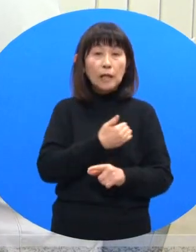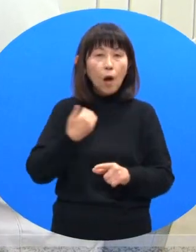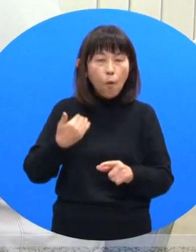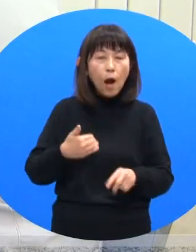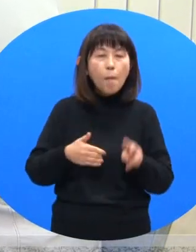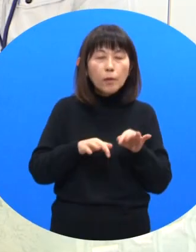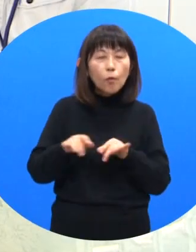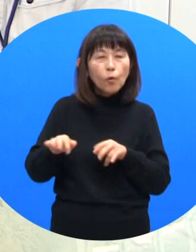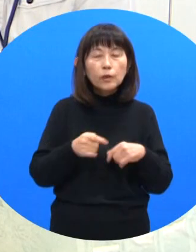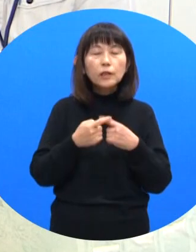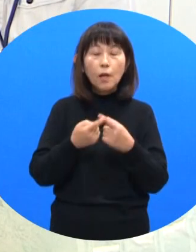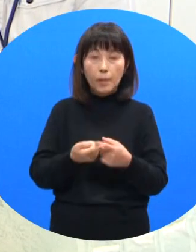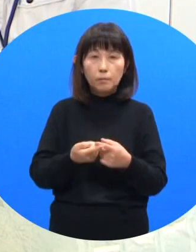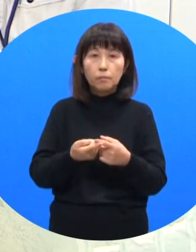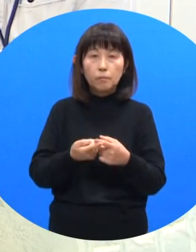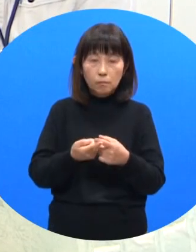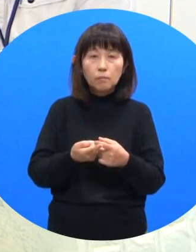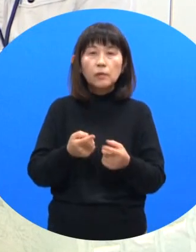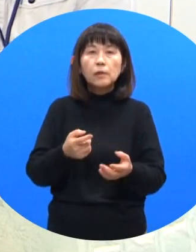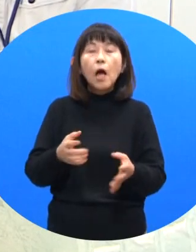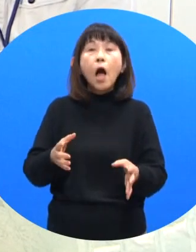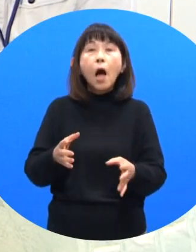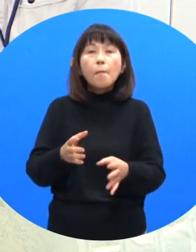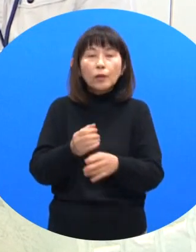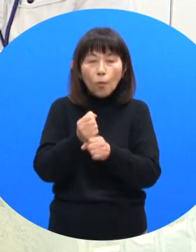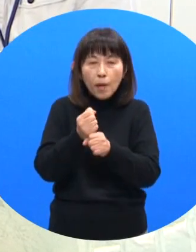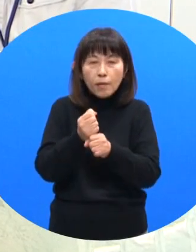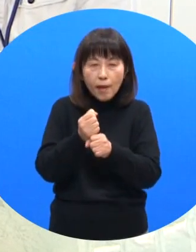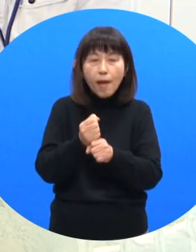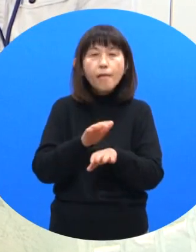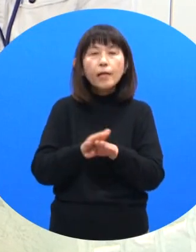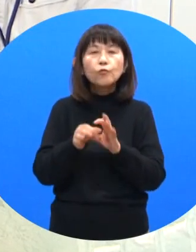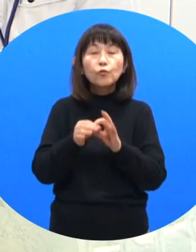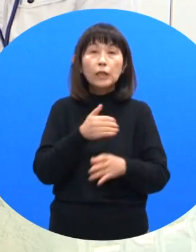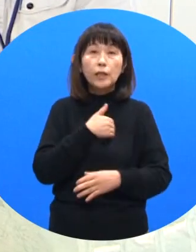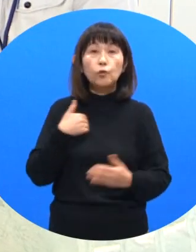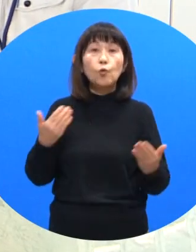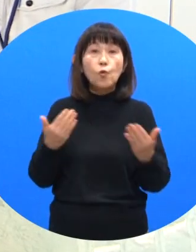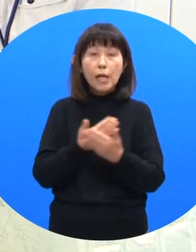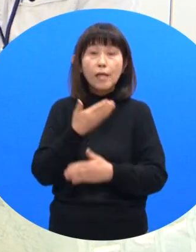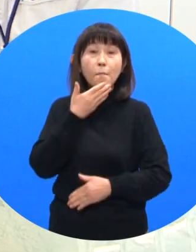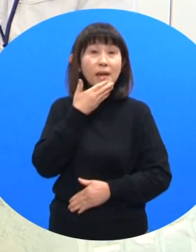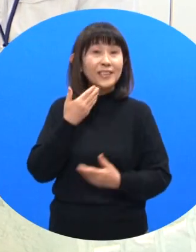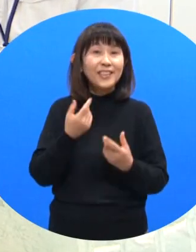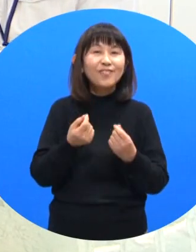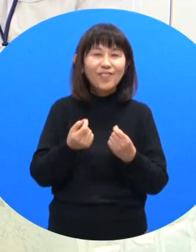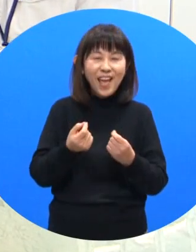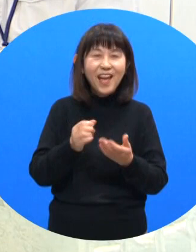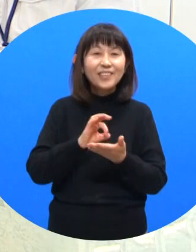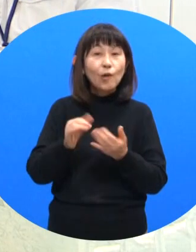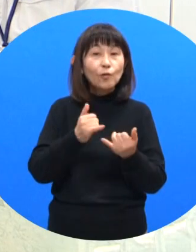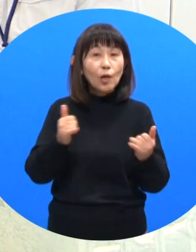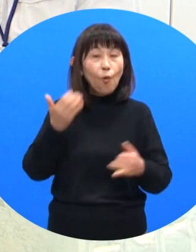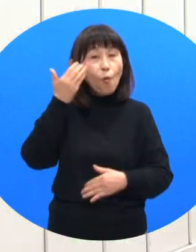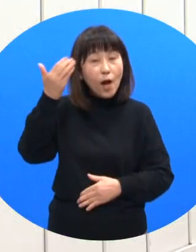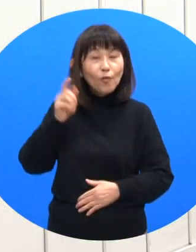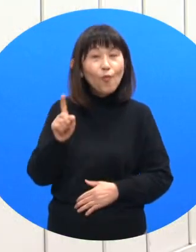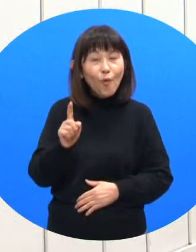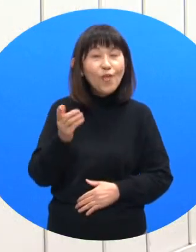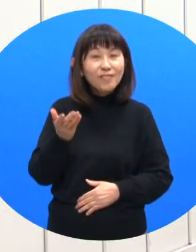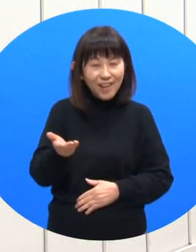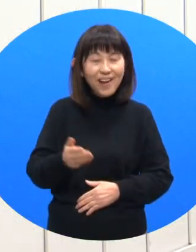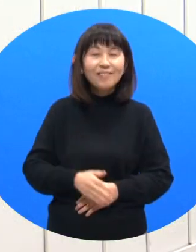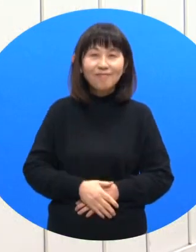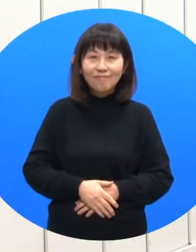。 複数の手続きが一括でできるようになって便利ですね。 はい、 利用者の感想はいかがですか？